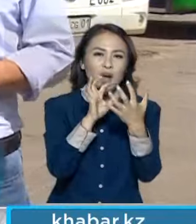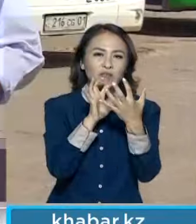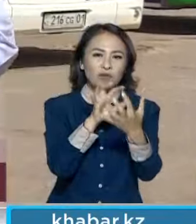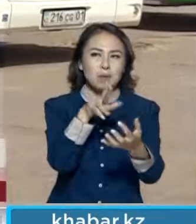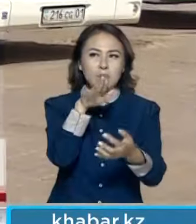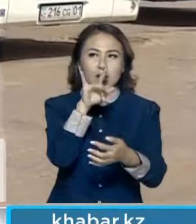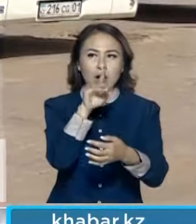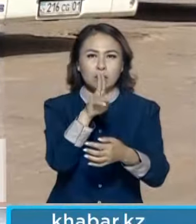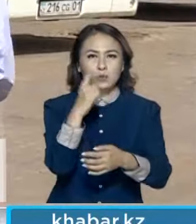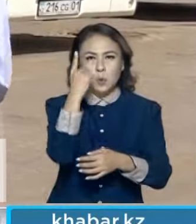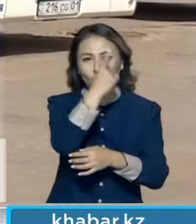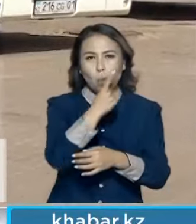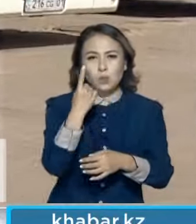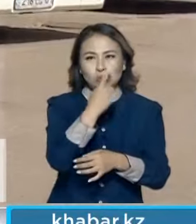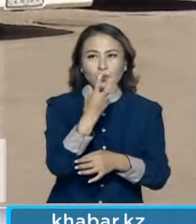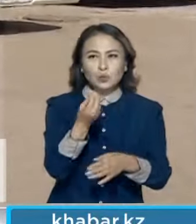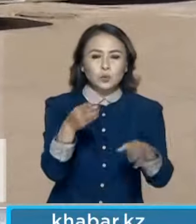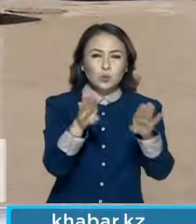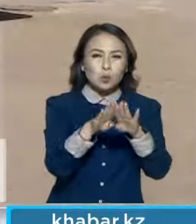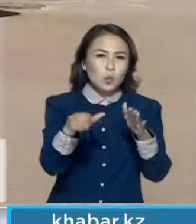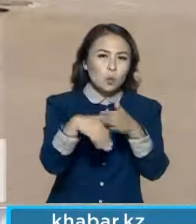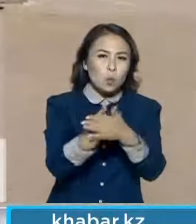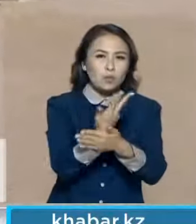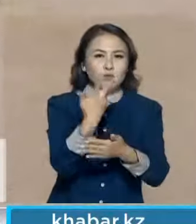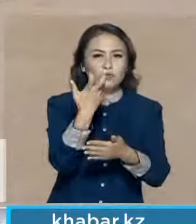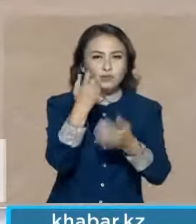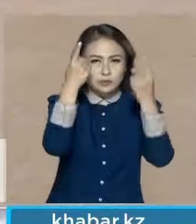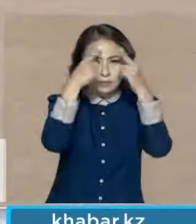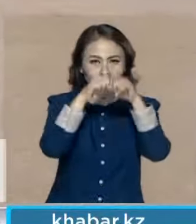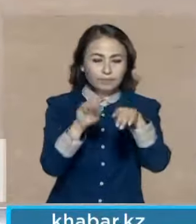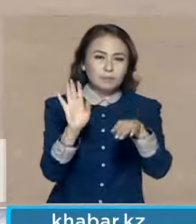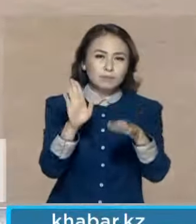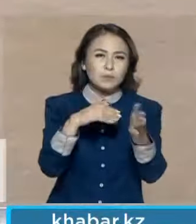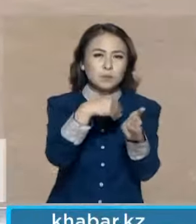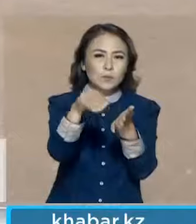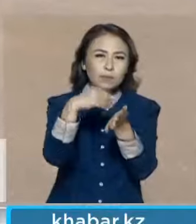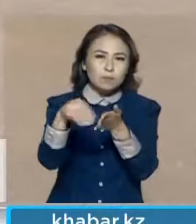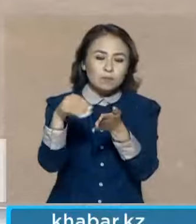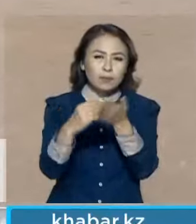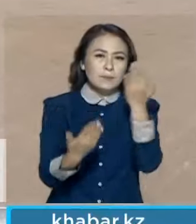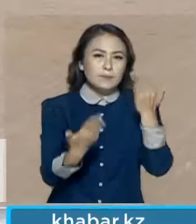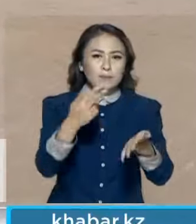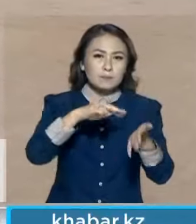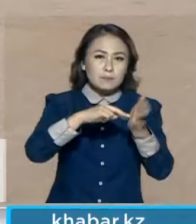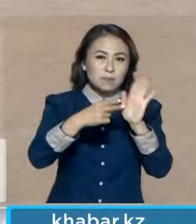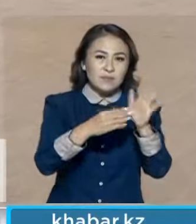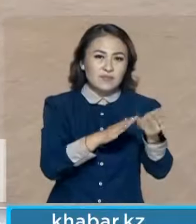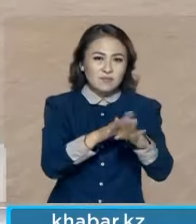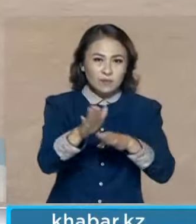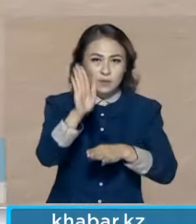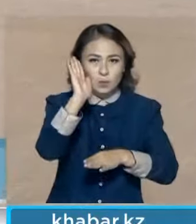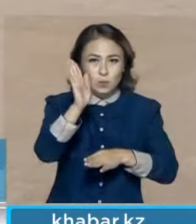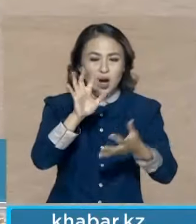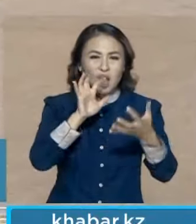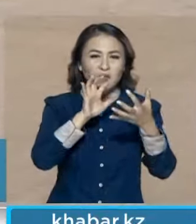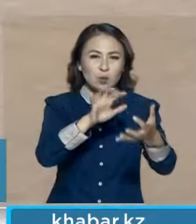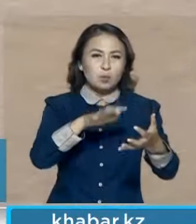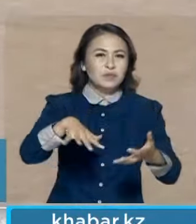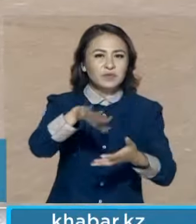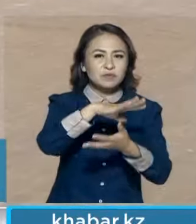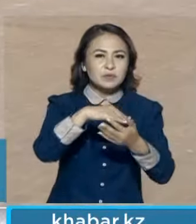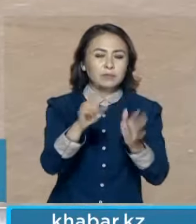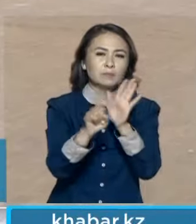паркі алдағы бір жыл ішінде мынадай су жаңа 300 техникамен толығады деп күтілуде. Егер жоспар орындалса, автобустардың